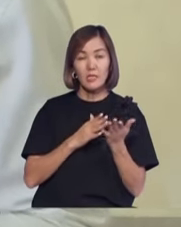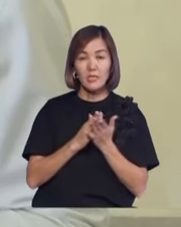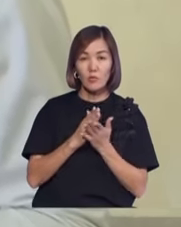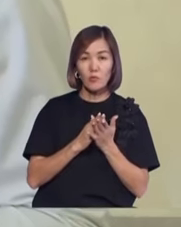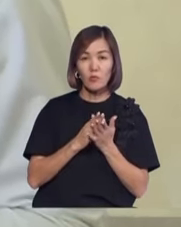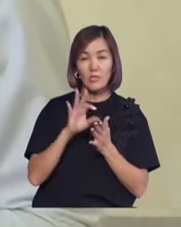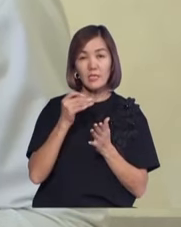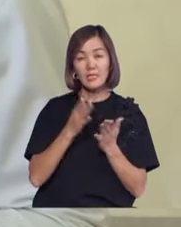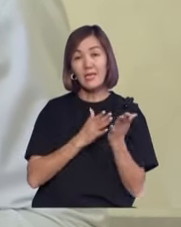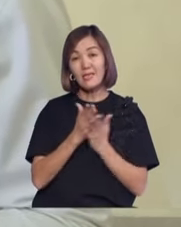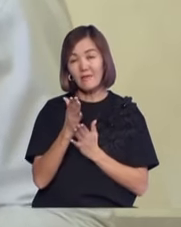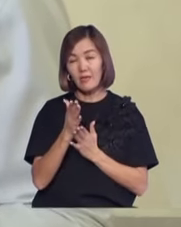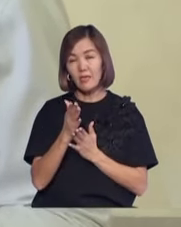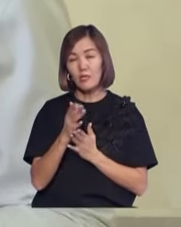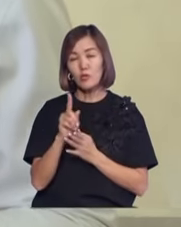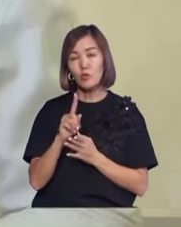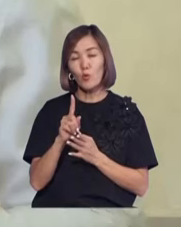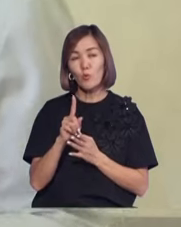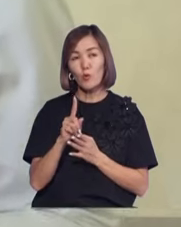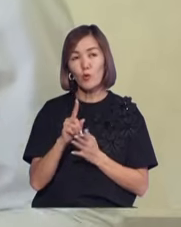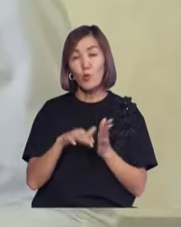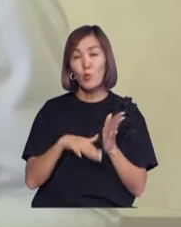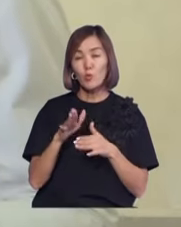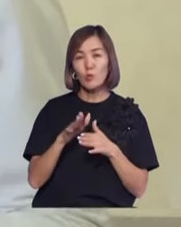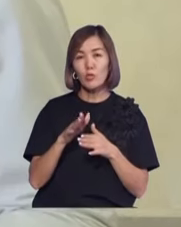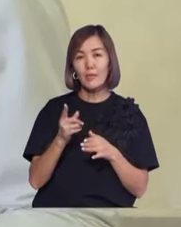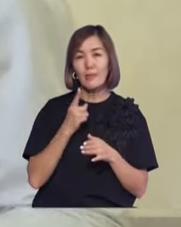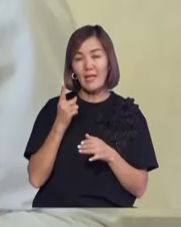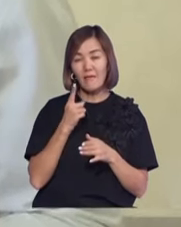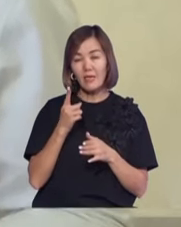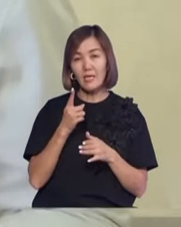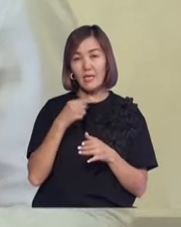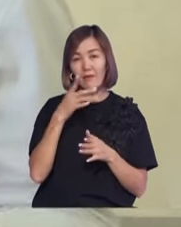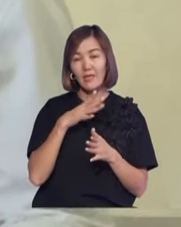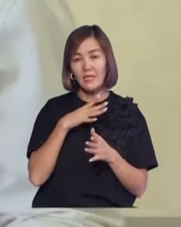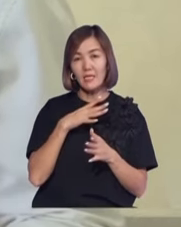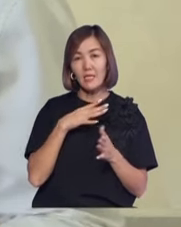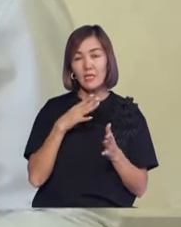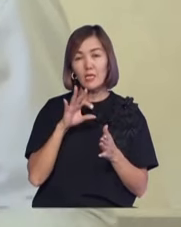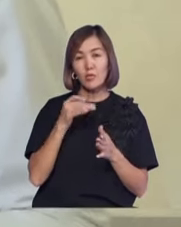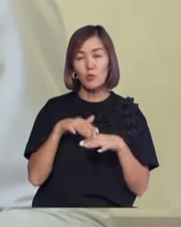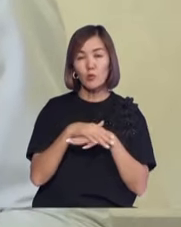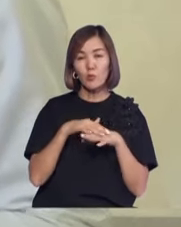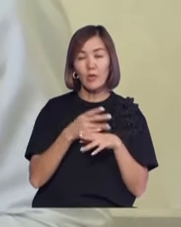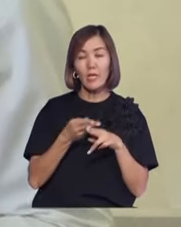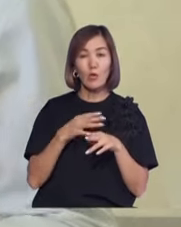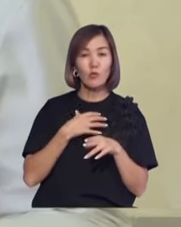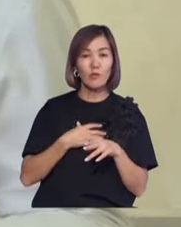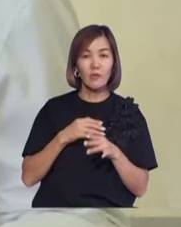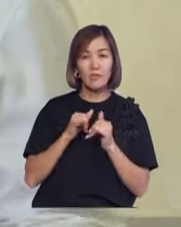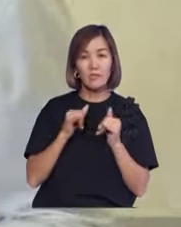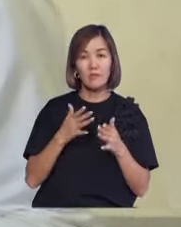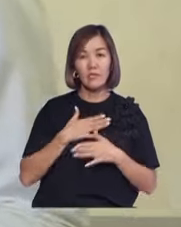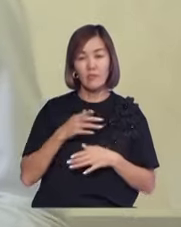социальной сферы, для того, чтобы улучшить их коммуникативные навыки в работе с социумом. Это очень важно для развития